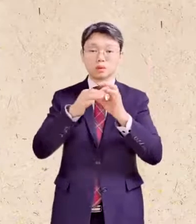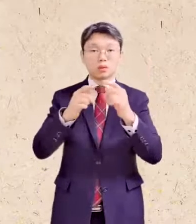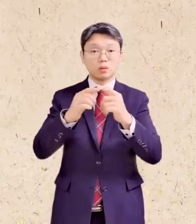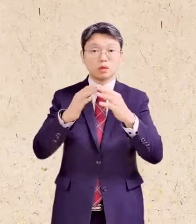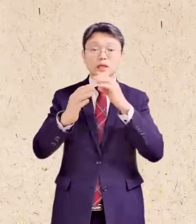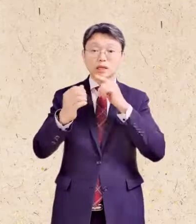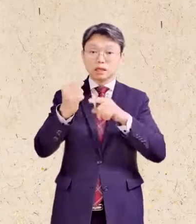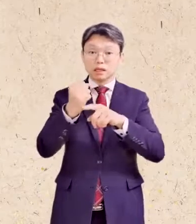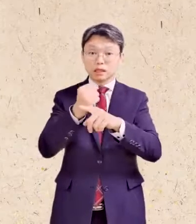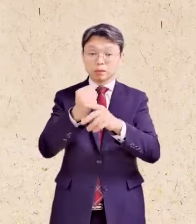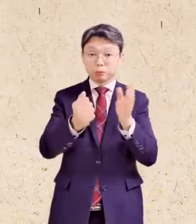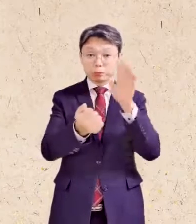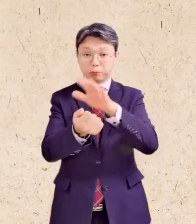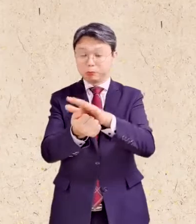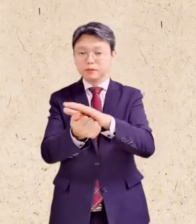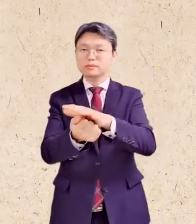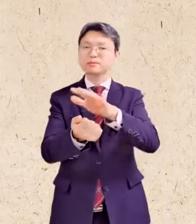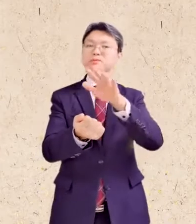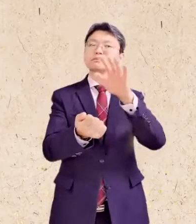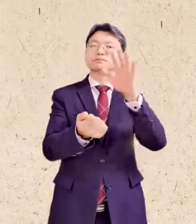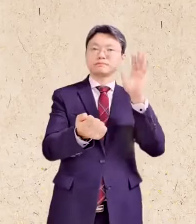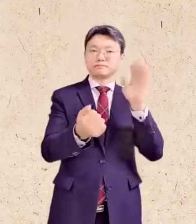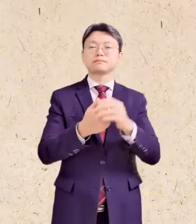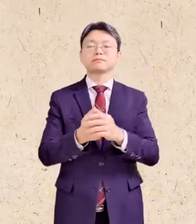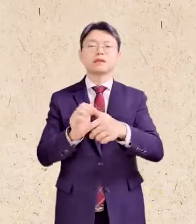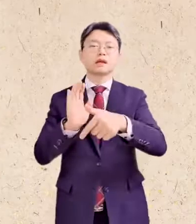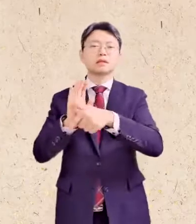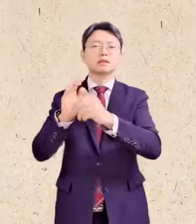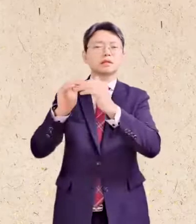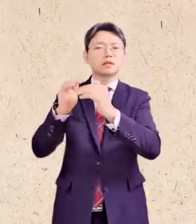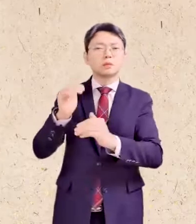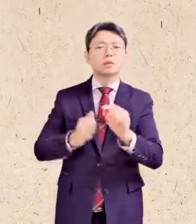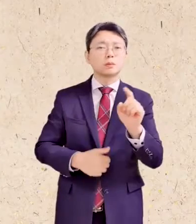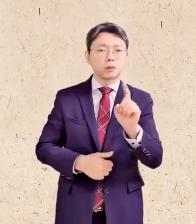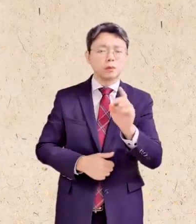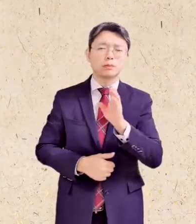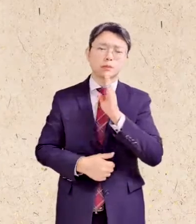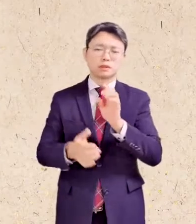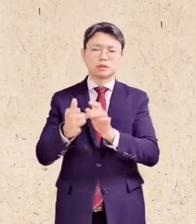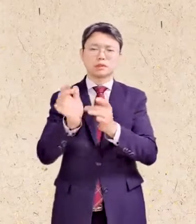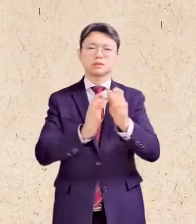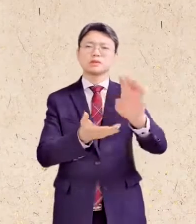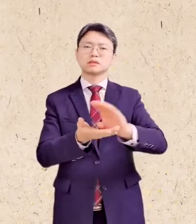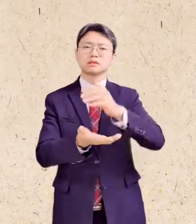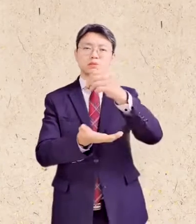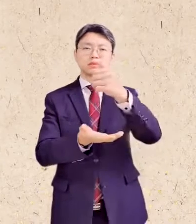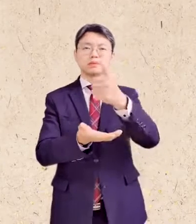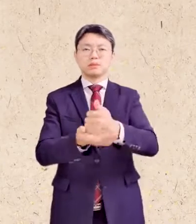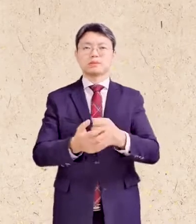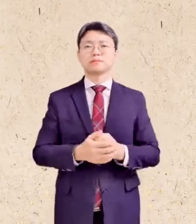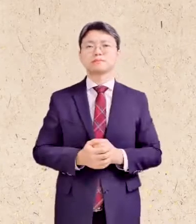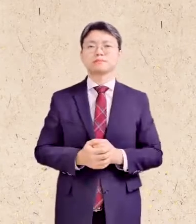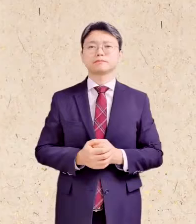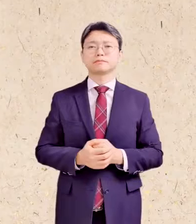요한을 통해 교회에게 그 진리를 벗겨주십니다. 그 계시의 내용은 무엇일까요? 바로